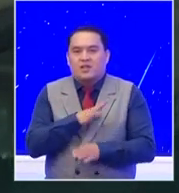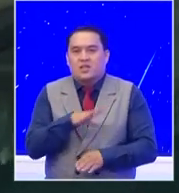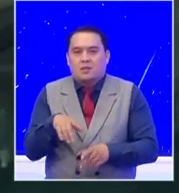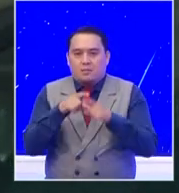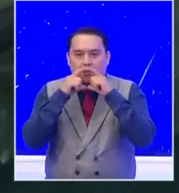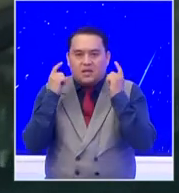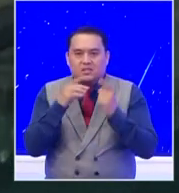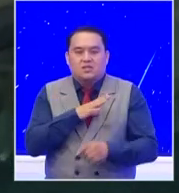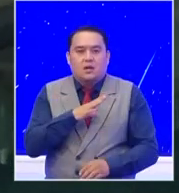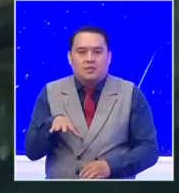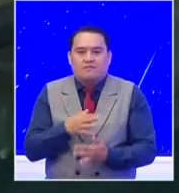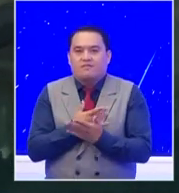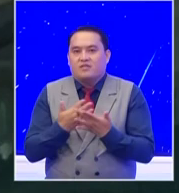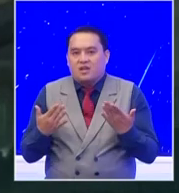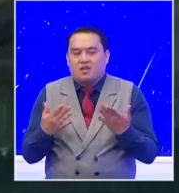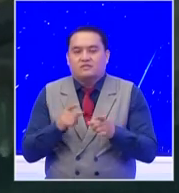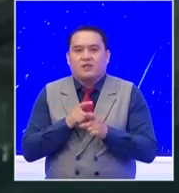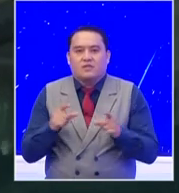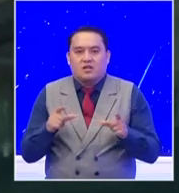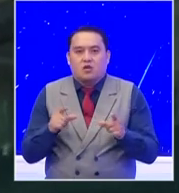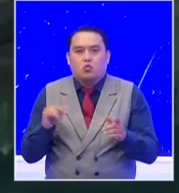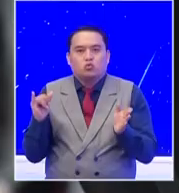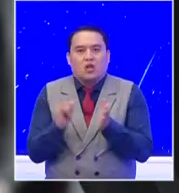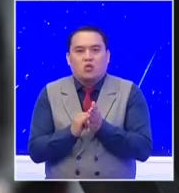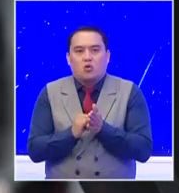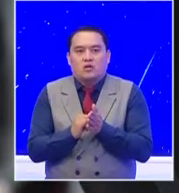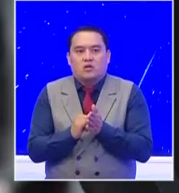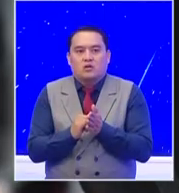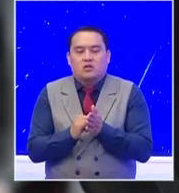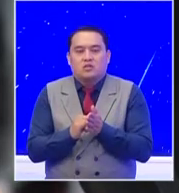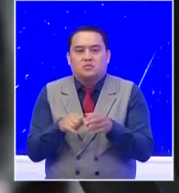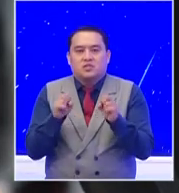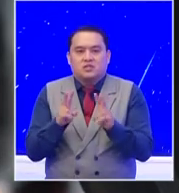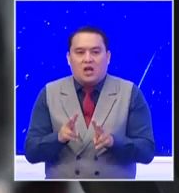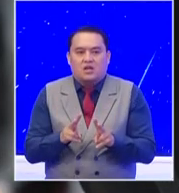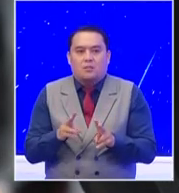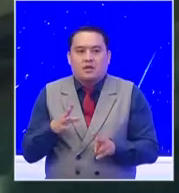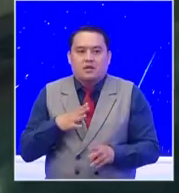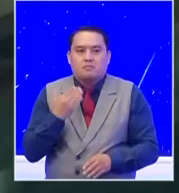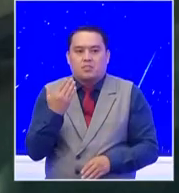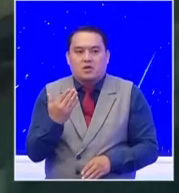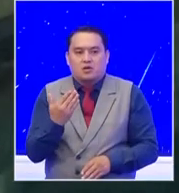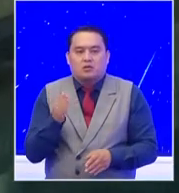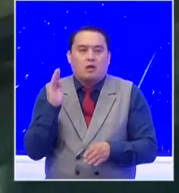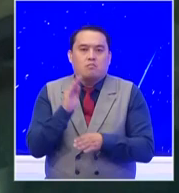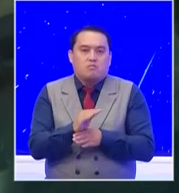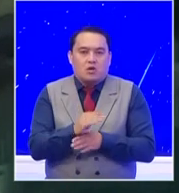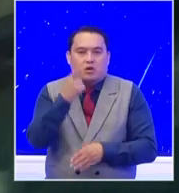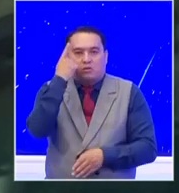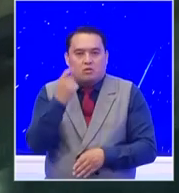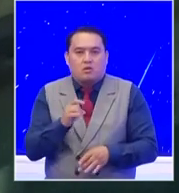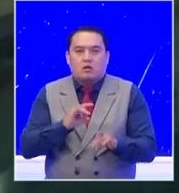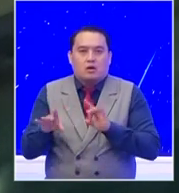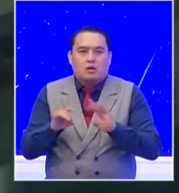маски. В некоторых заведениях не установлены санитайзеры. По ним были дополнительно даны